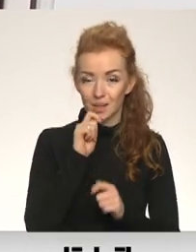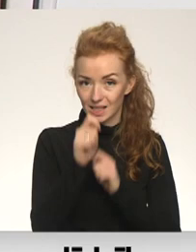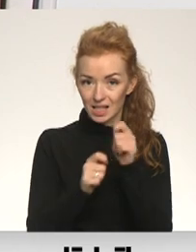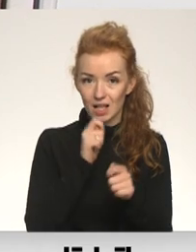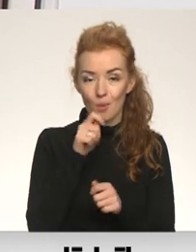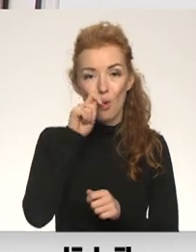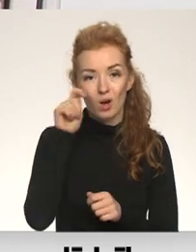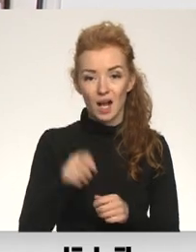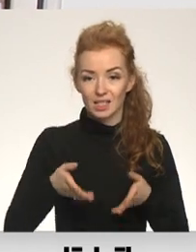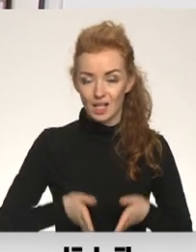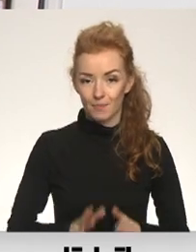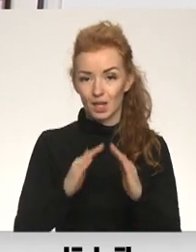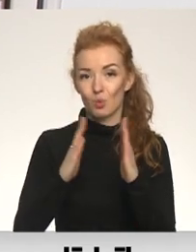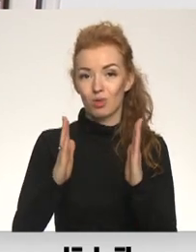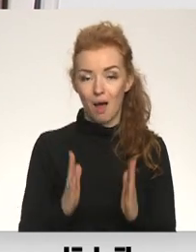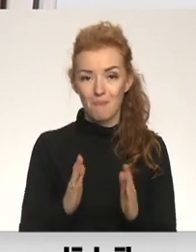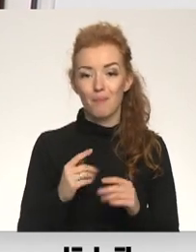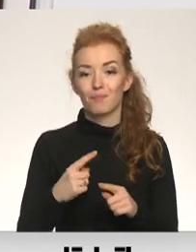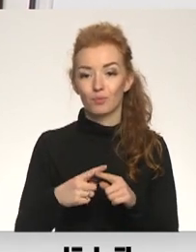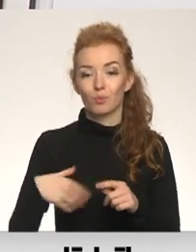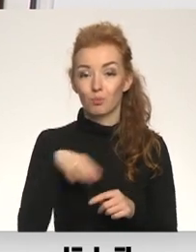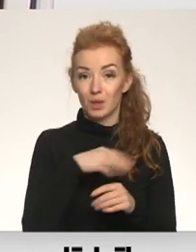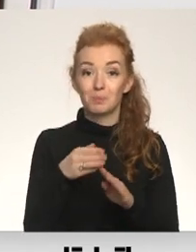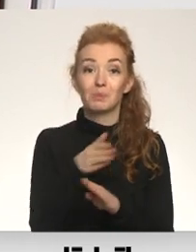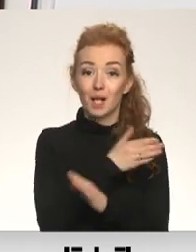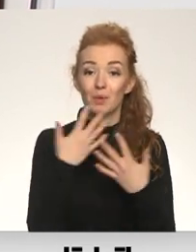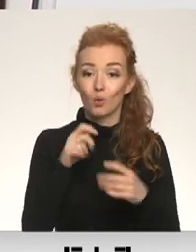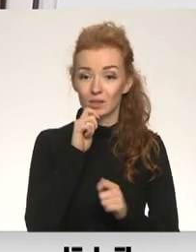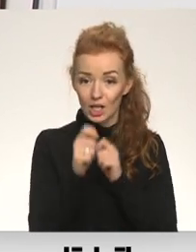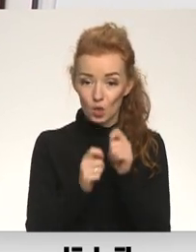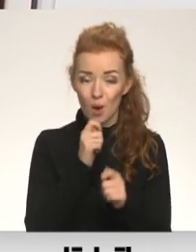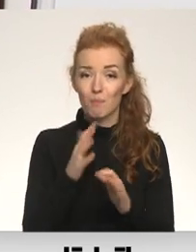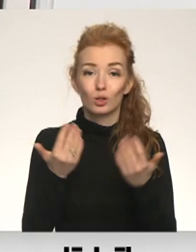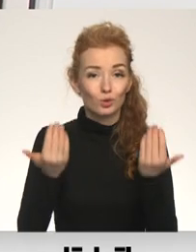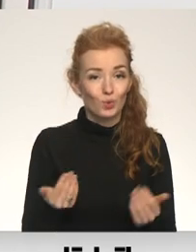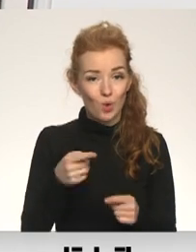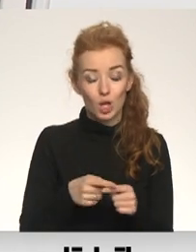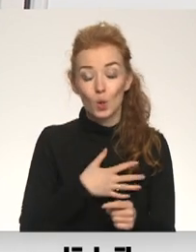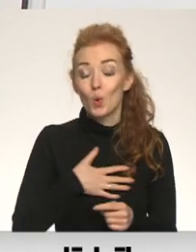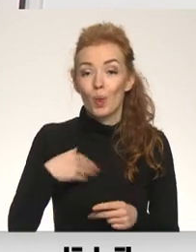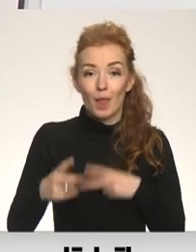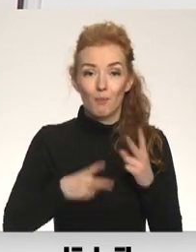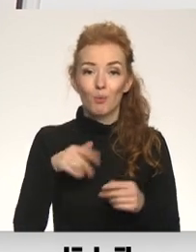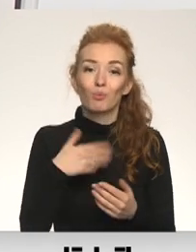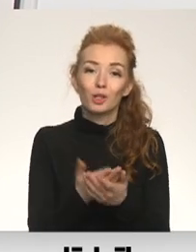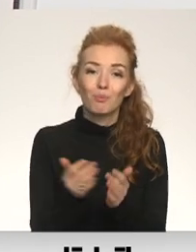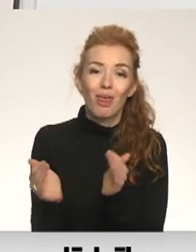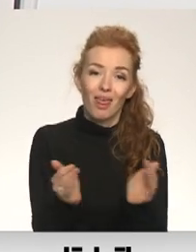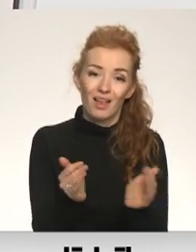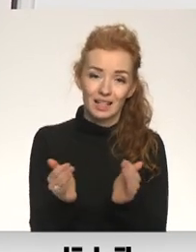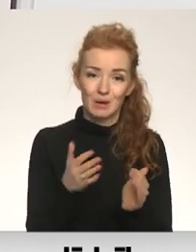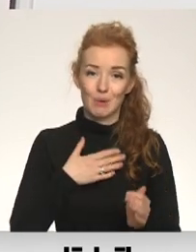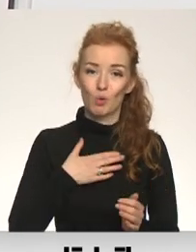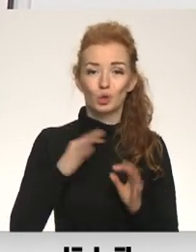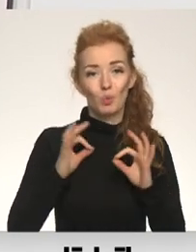Ukrainas dzemdību namam. Un mēs jau pirms tam ziedojam, bet šoreiz tas ļoti emocionāli, jo tas ir bērniņiem, mūsu